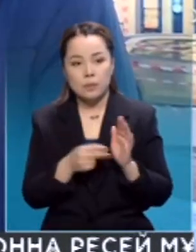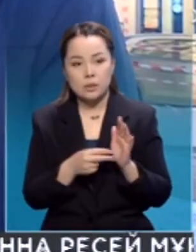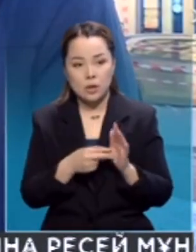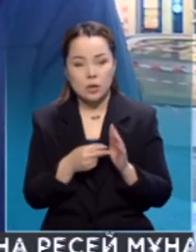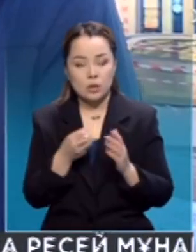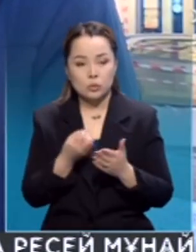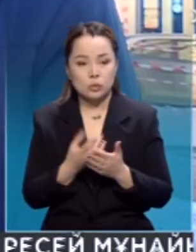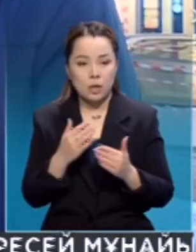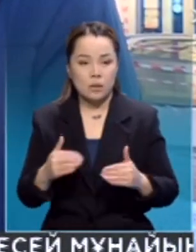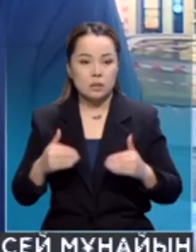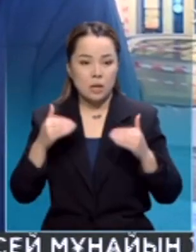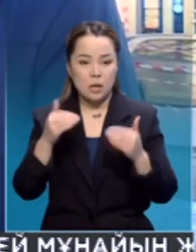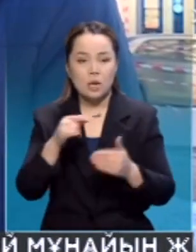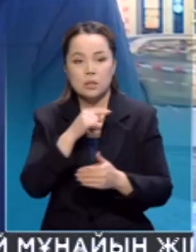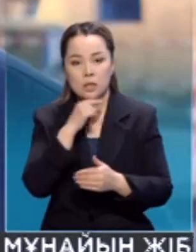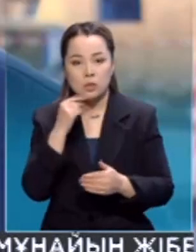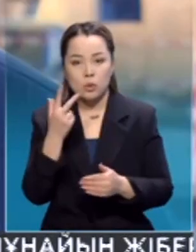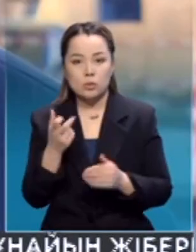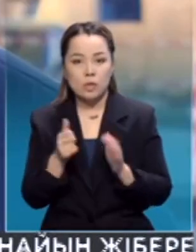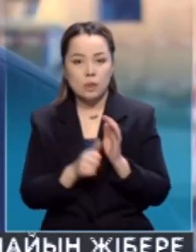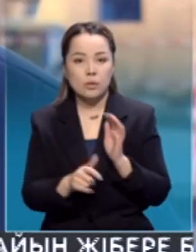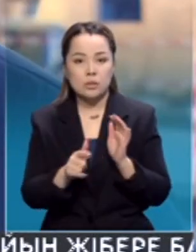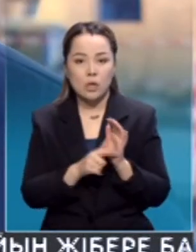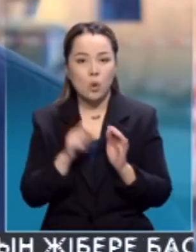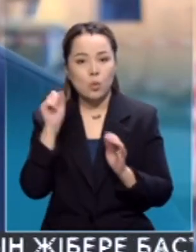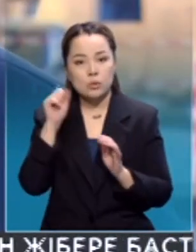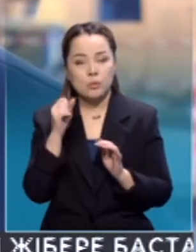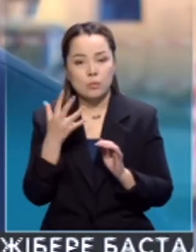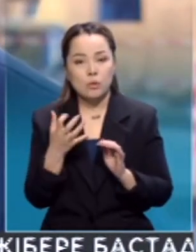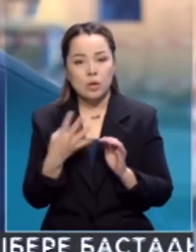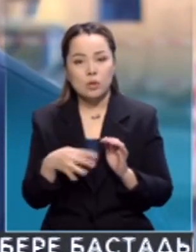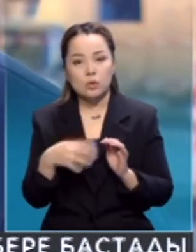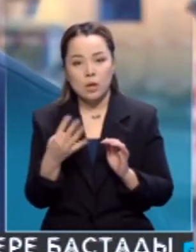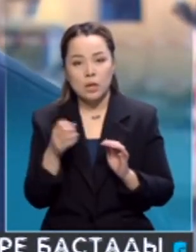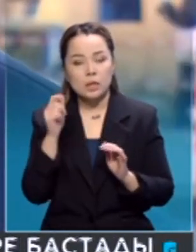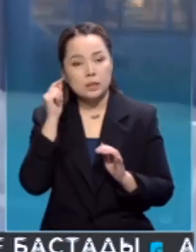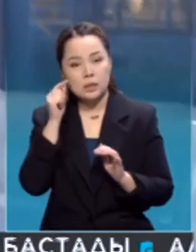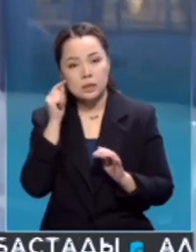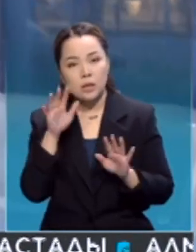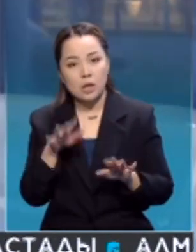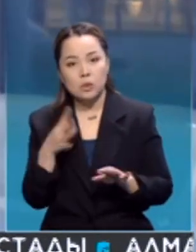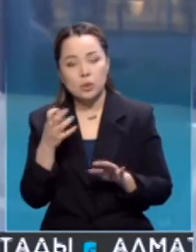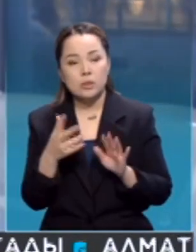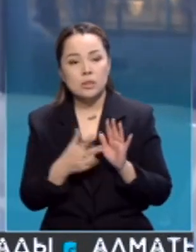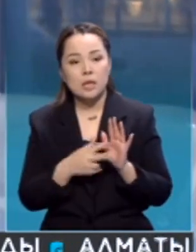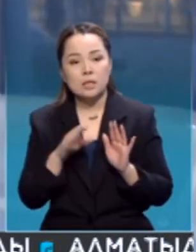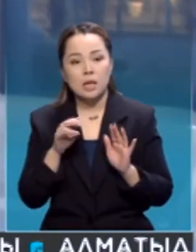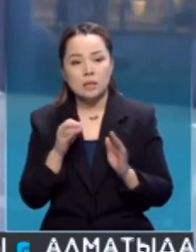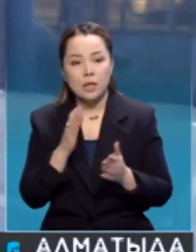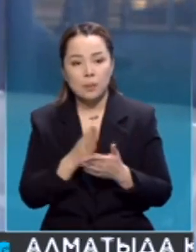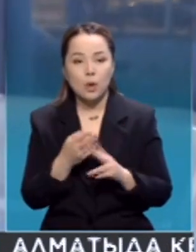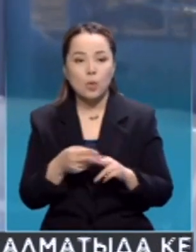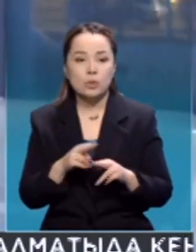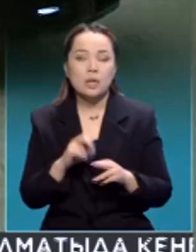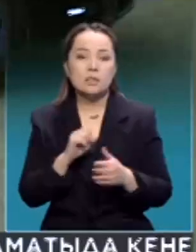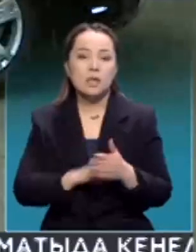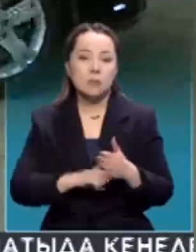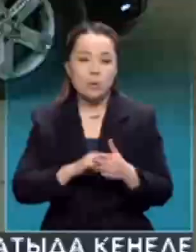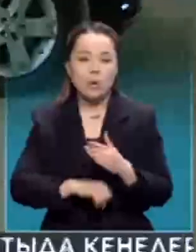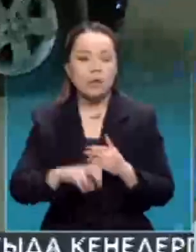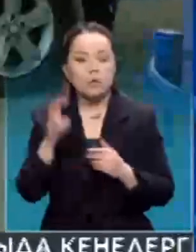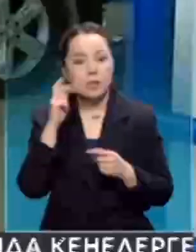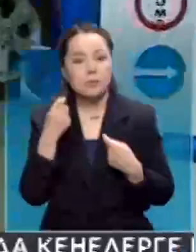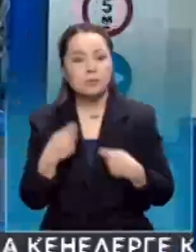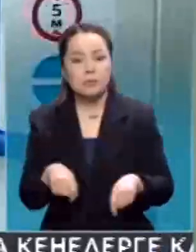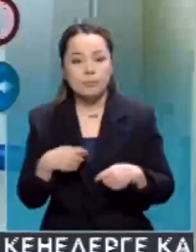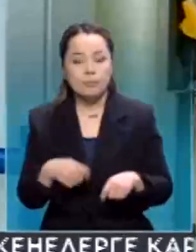әлде қайда қымбат. Ресейде 367, Өзбекстанда 544, ал Қырғызстанда 408 теңге. Сол себепте қара